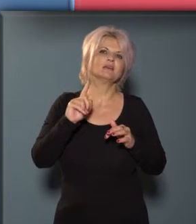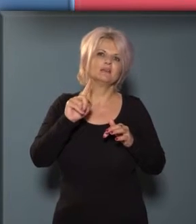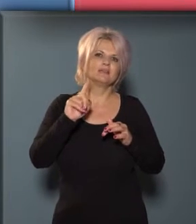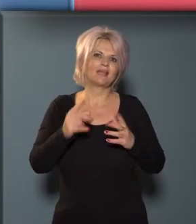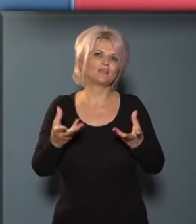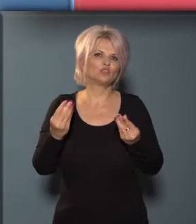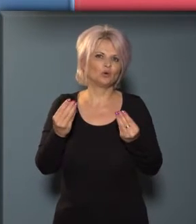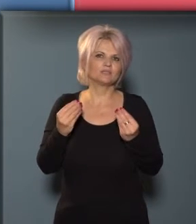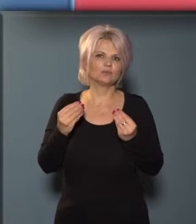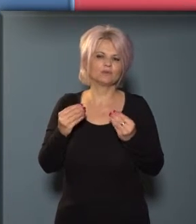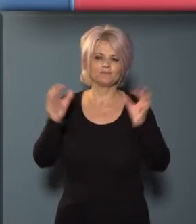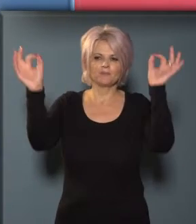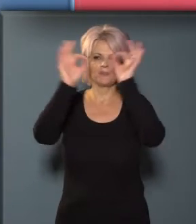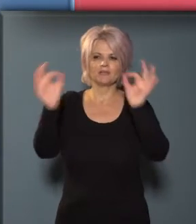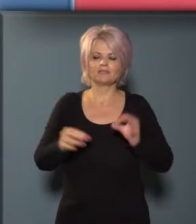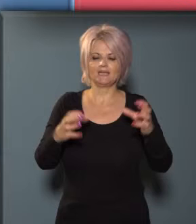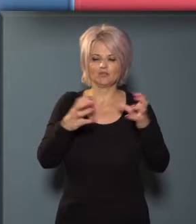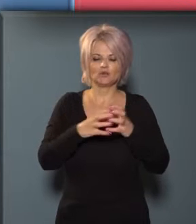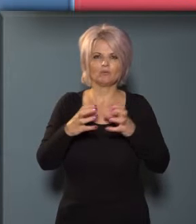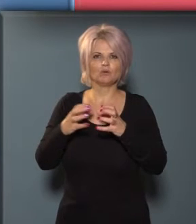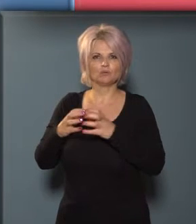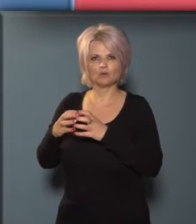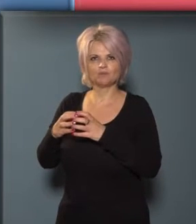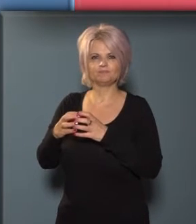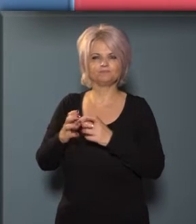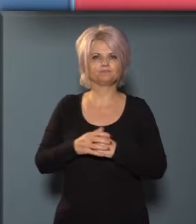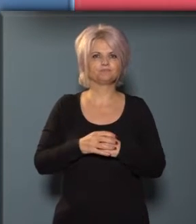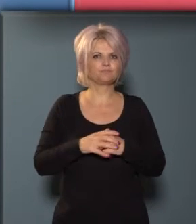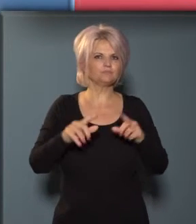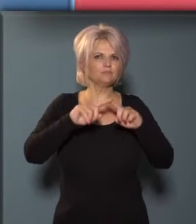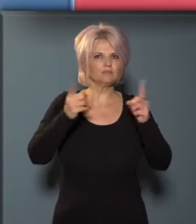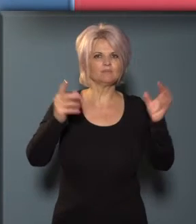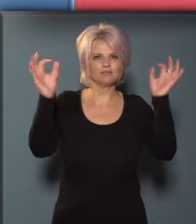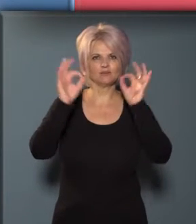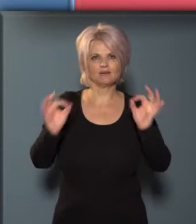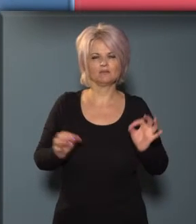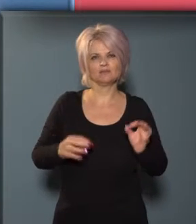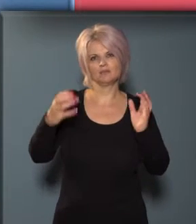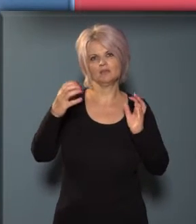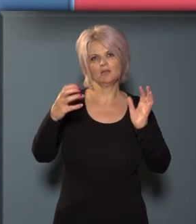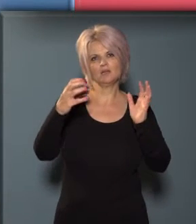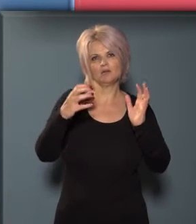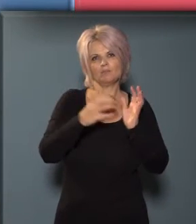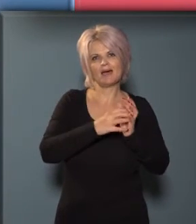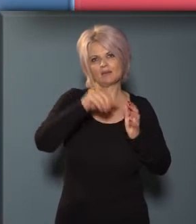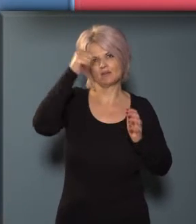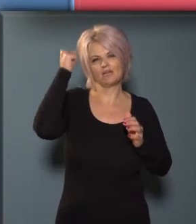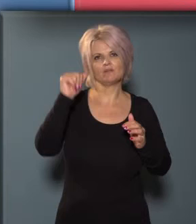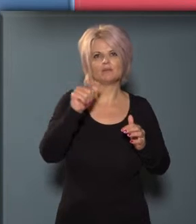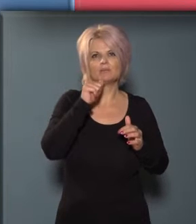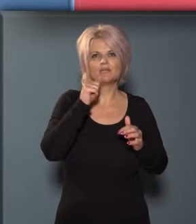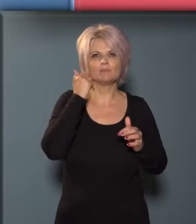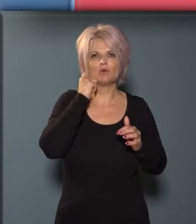a cégcsoport, a PPG cégcsoport más vállalatának a márkaneve alatt, mondjuk a Primalex vagy a